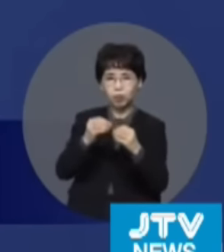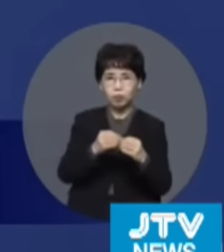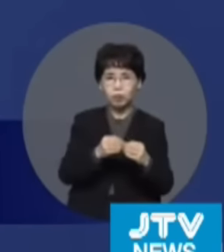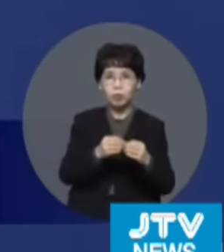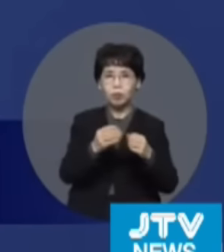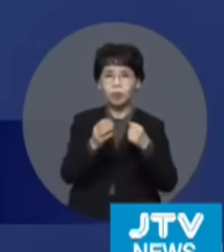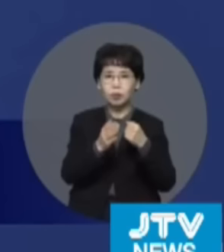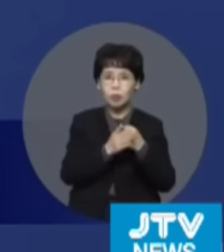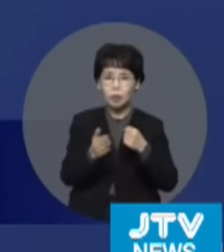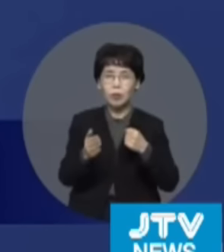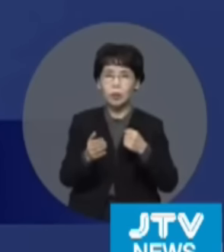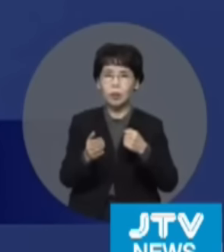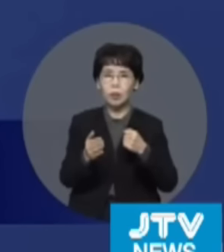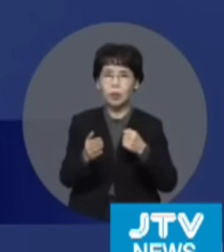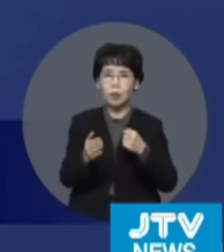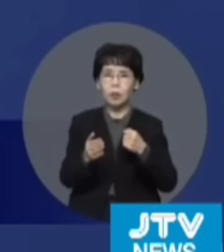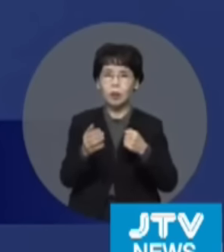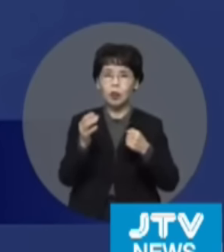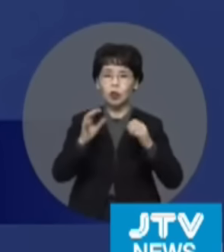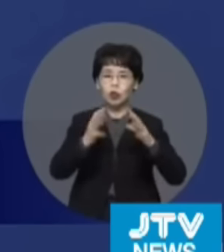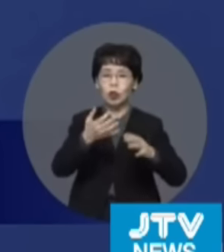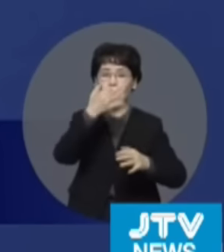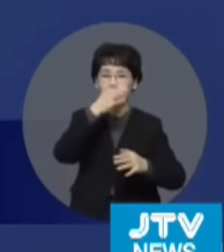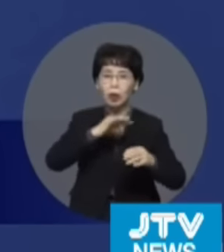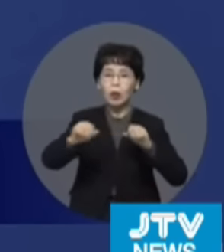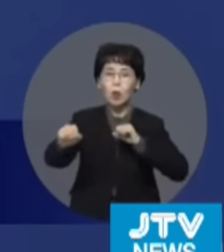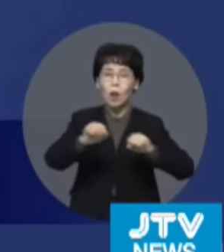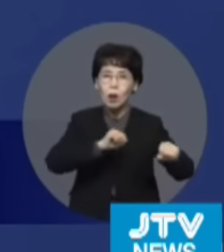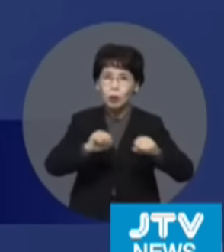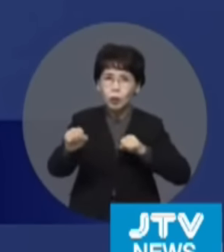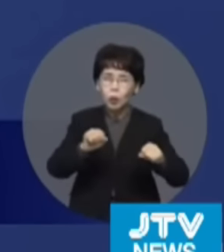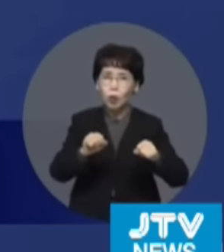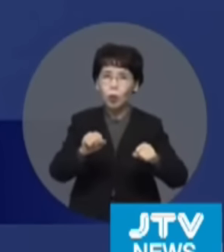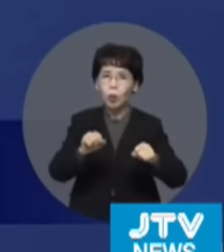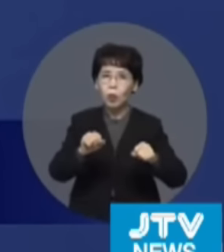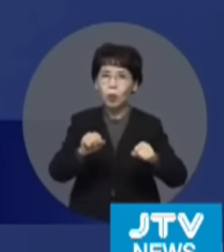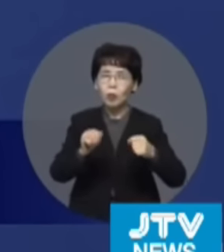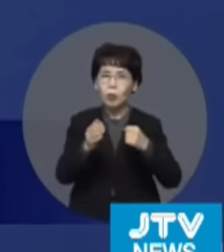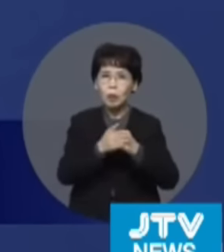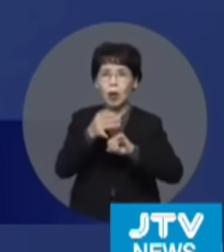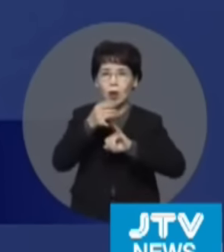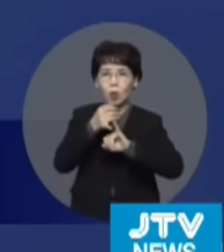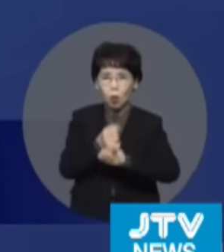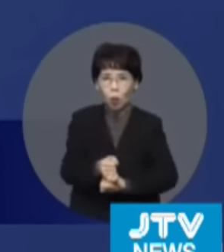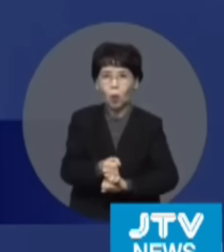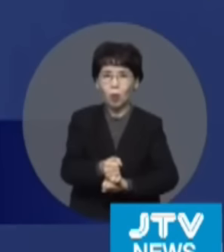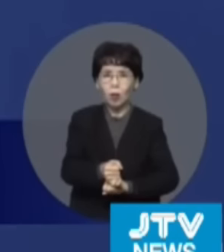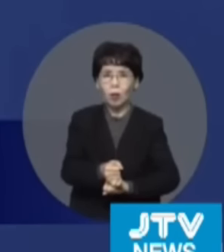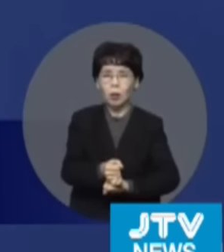또 어떤 뭐 국익 활동상 반드시 해야 된다고